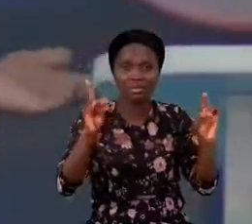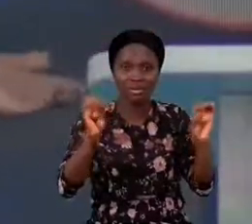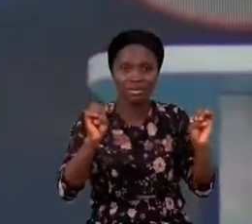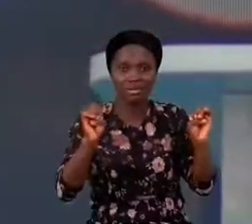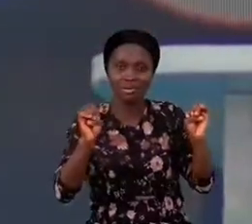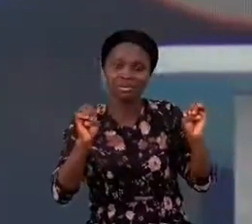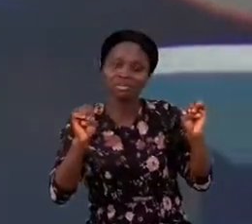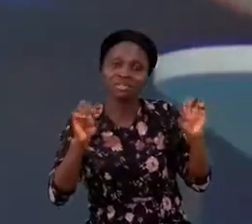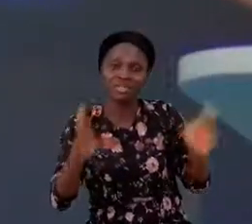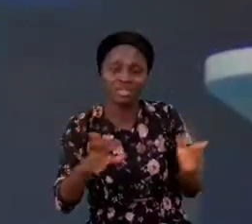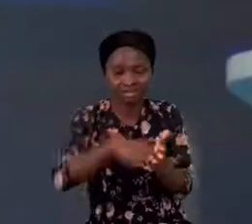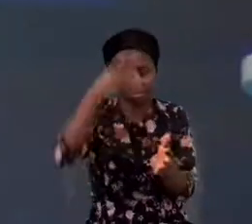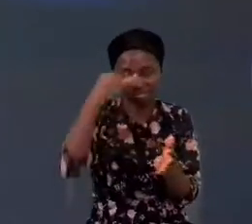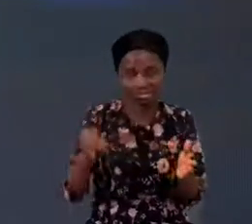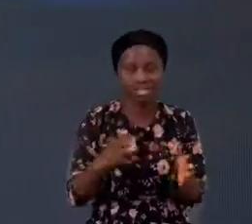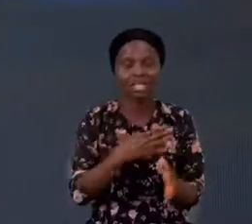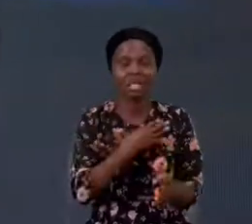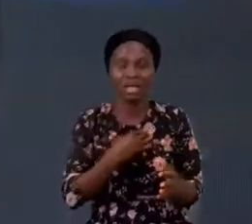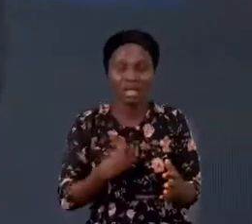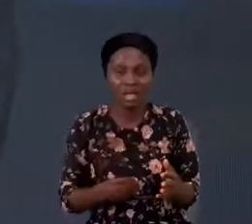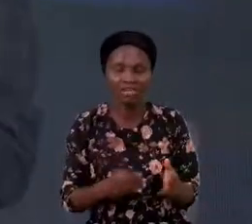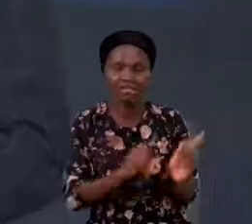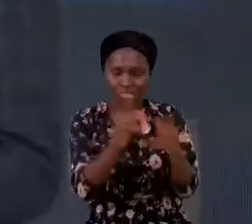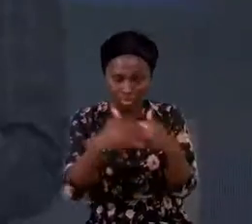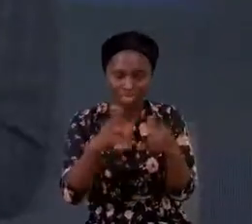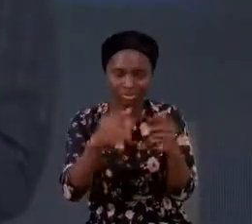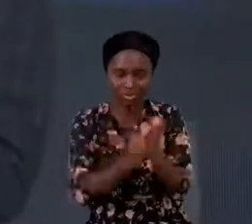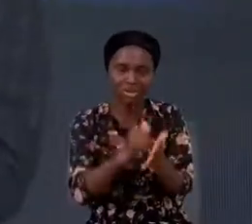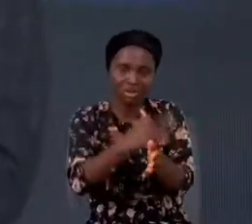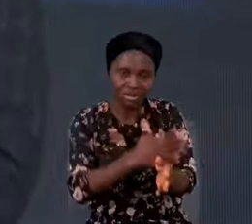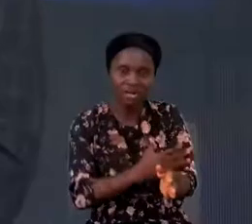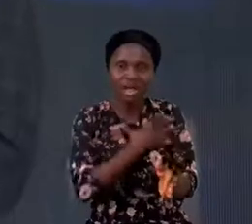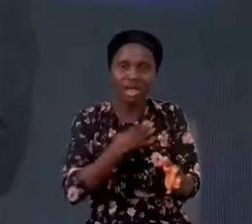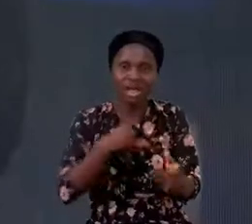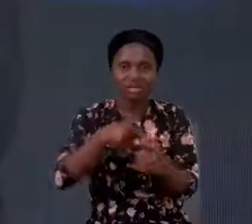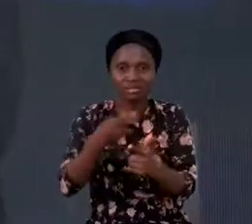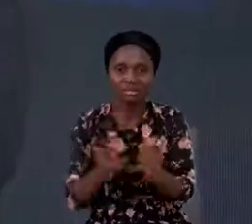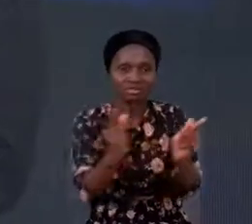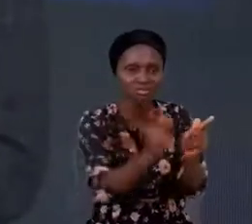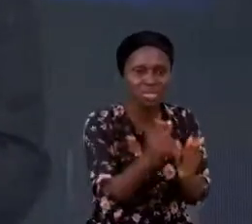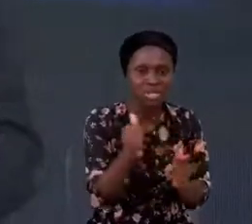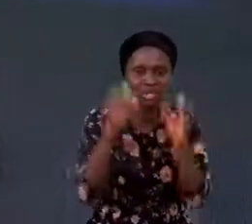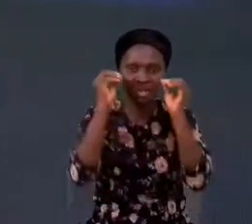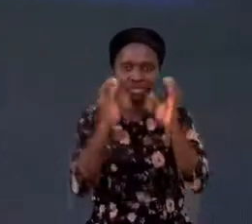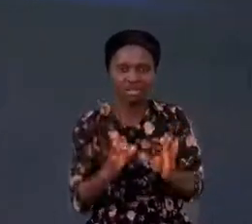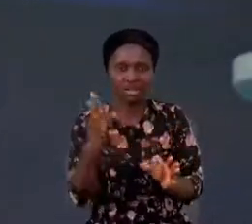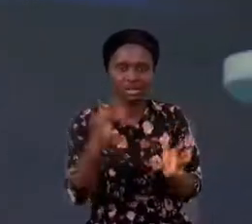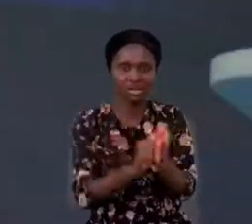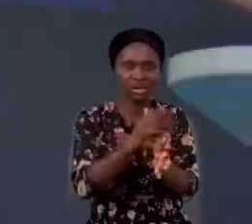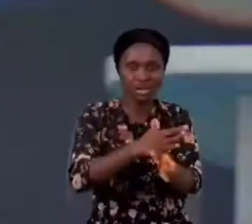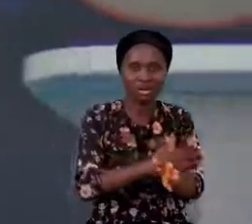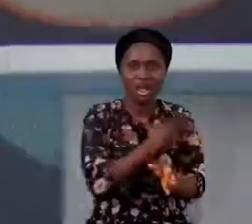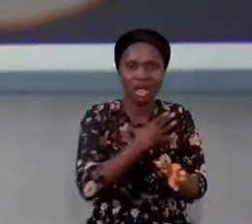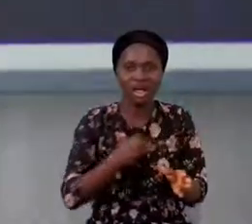interagis avec le professeur, avec l'enseignant, interagis avec les livres, interagis avec les épreuves du passé, les questions